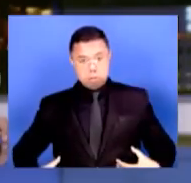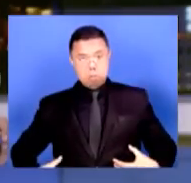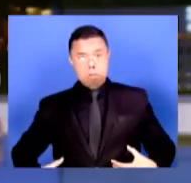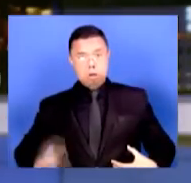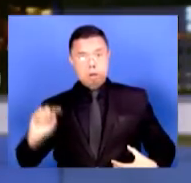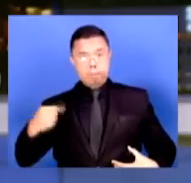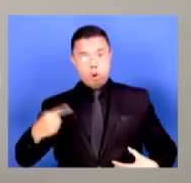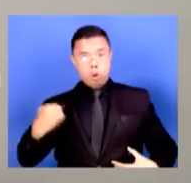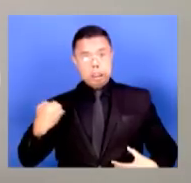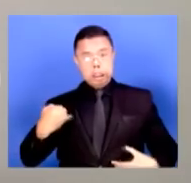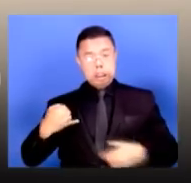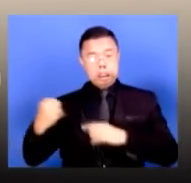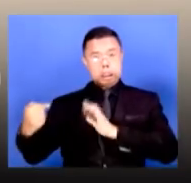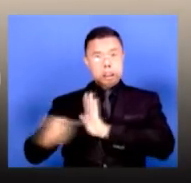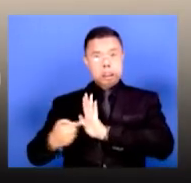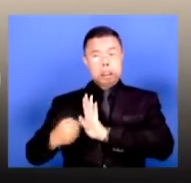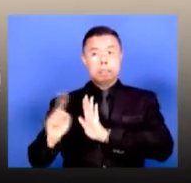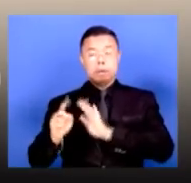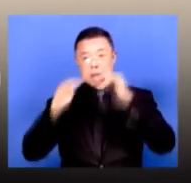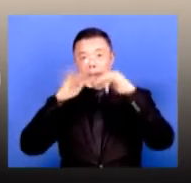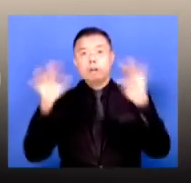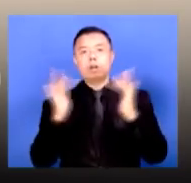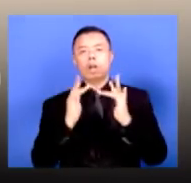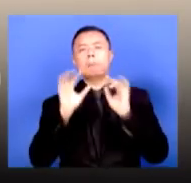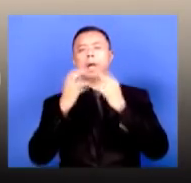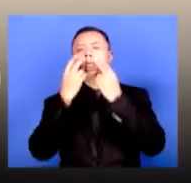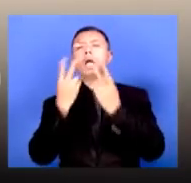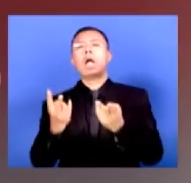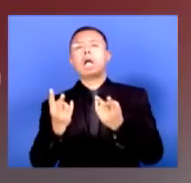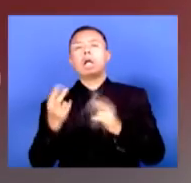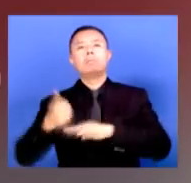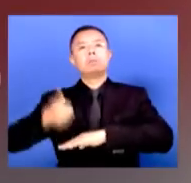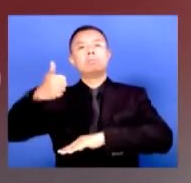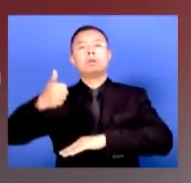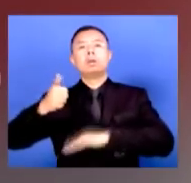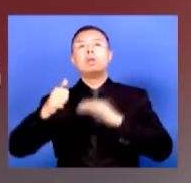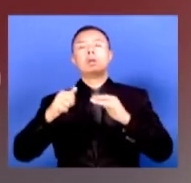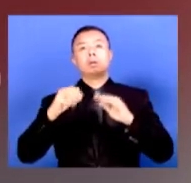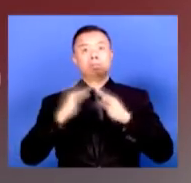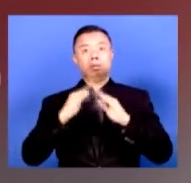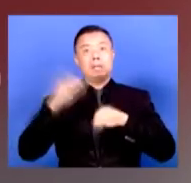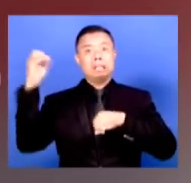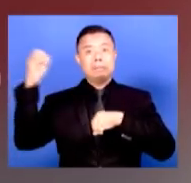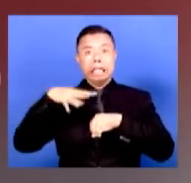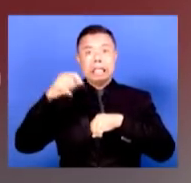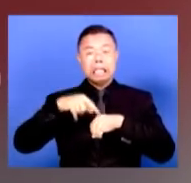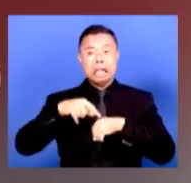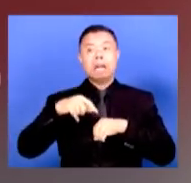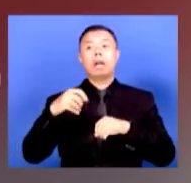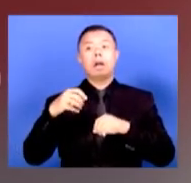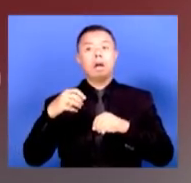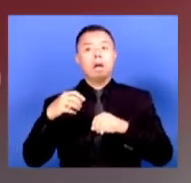peluru di media sosial mendapatkan sorotan. Pimpinan Pondok Pesantren Tahfiz